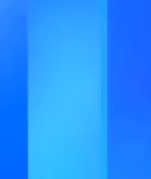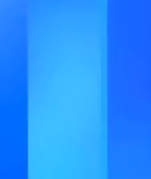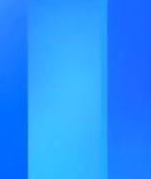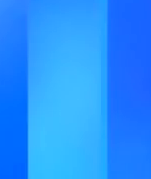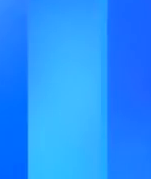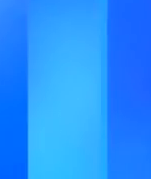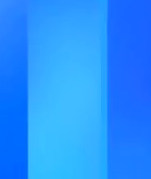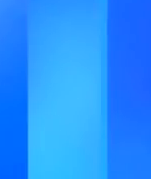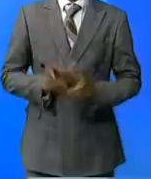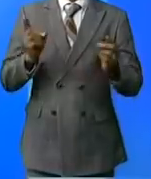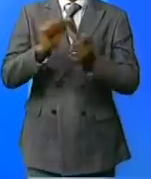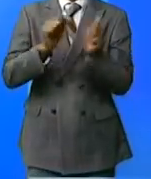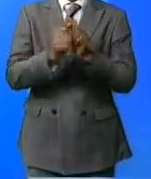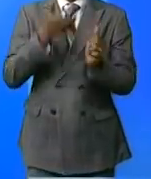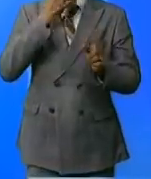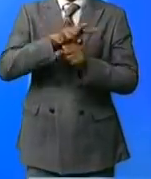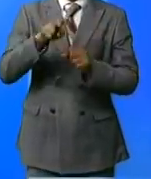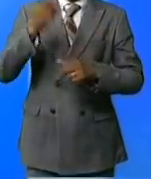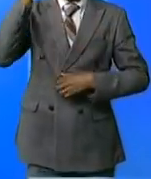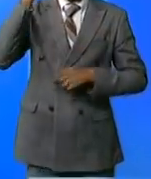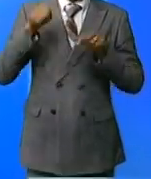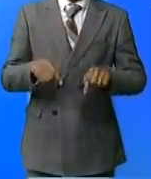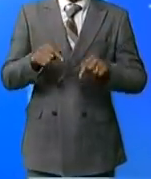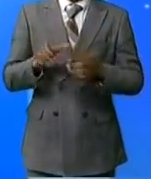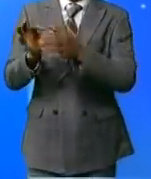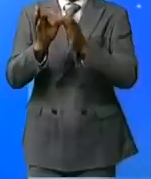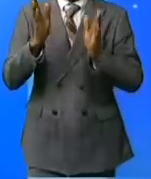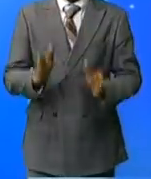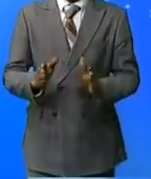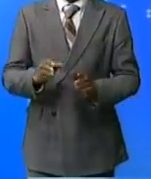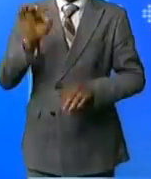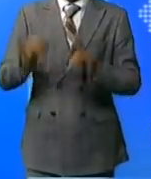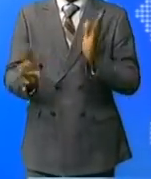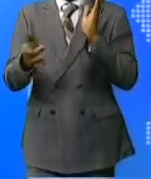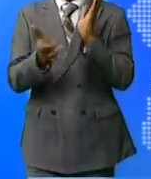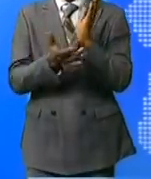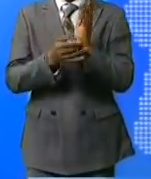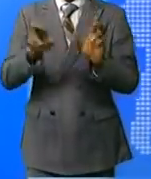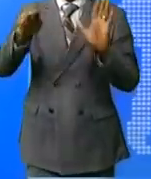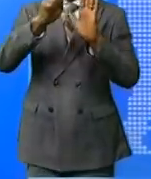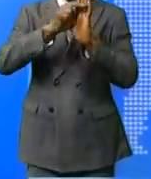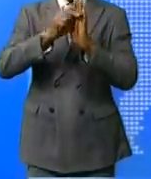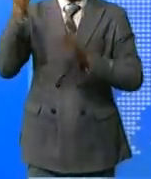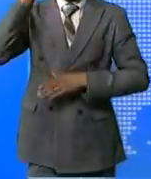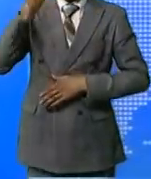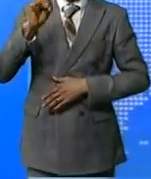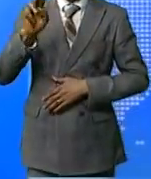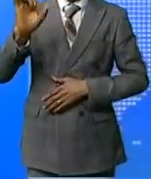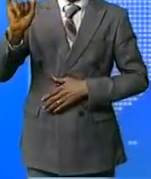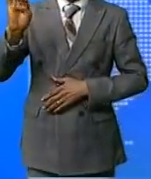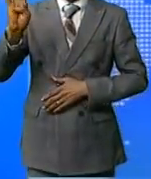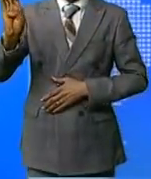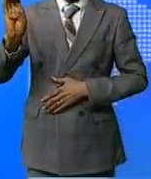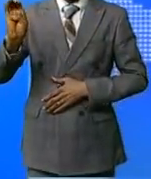Baisse sensible des cas de COVID-19 à Kinshasa, le coordonnateur du secrétariat technique de la riposte, le professeur Muyembe,